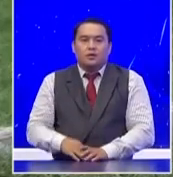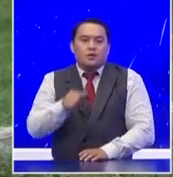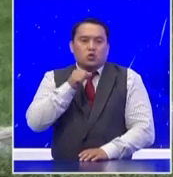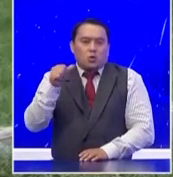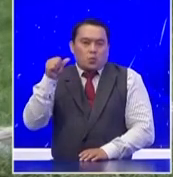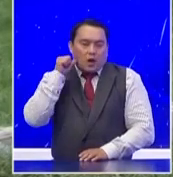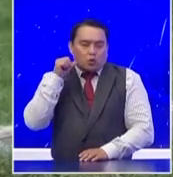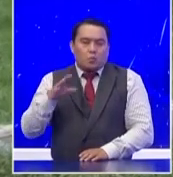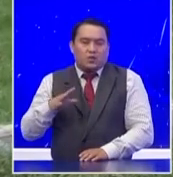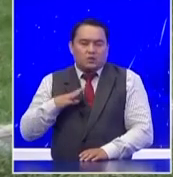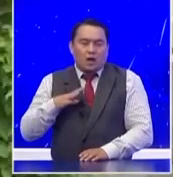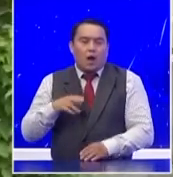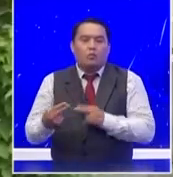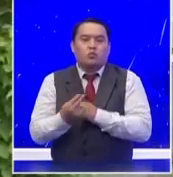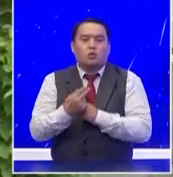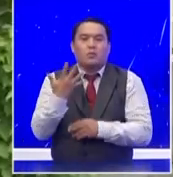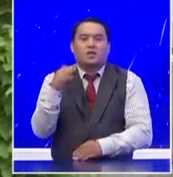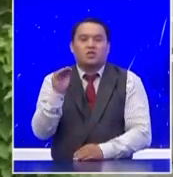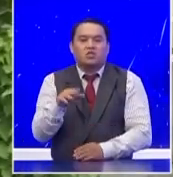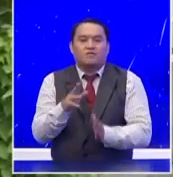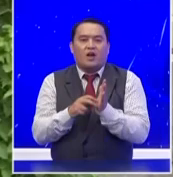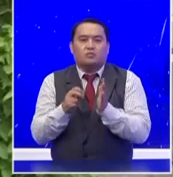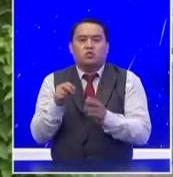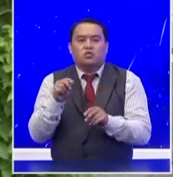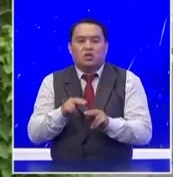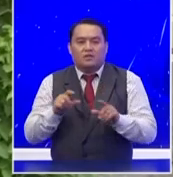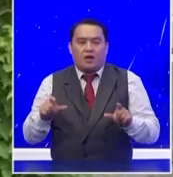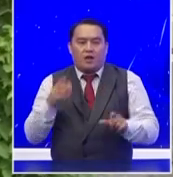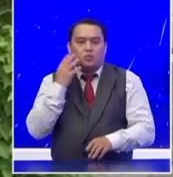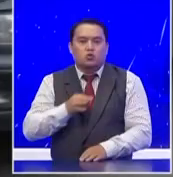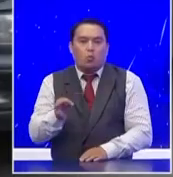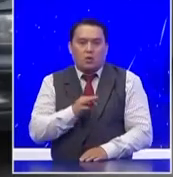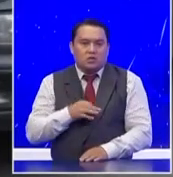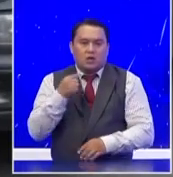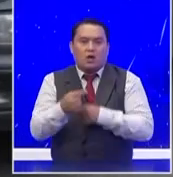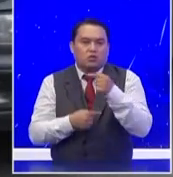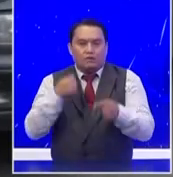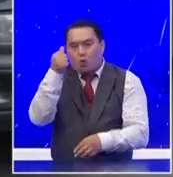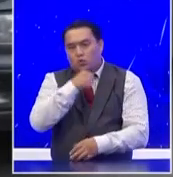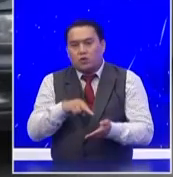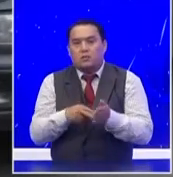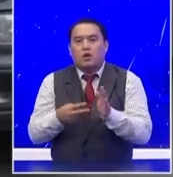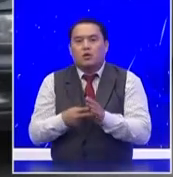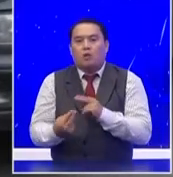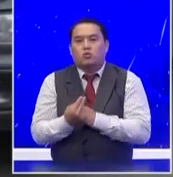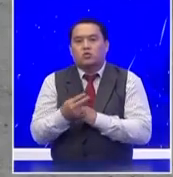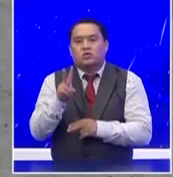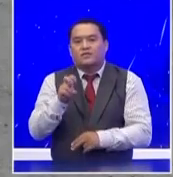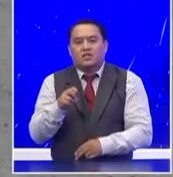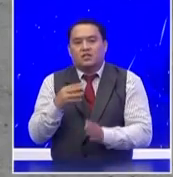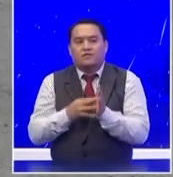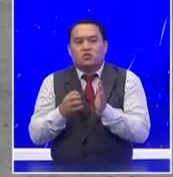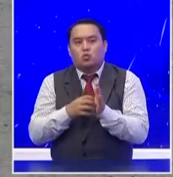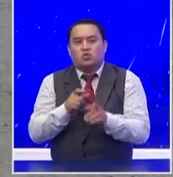специалисты палаты предпринимателей обучили 5810 жителей Алматинской области. До конца текущего года запланировано обучить